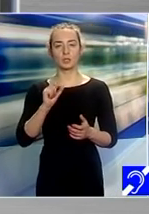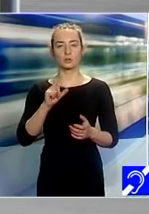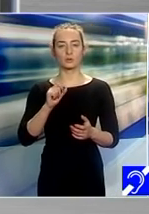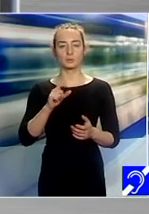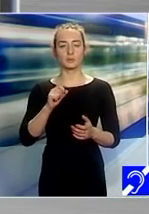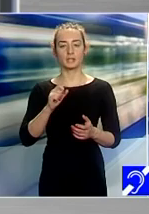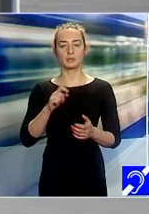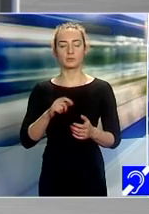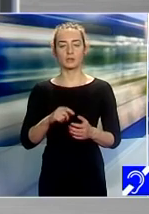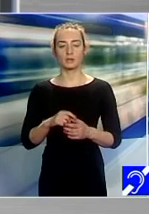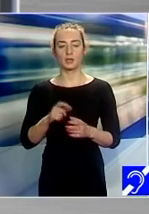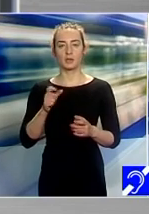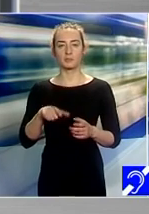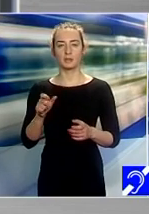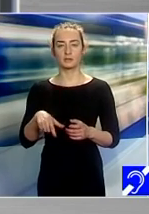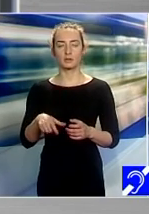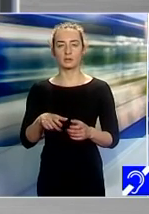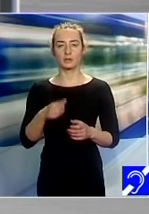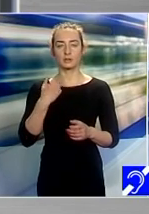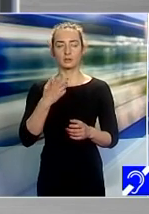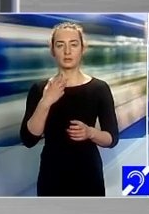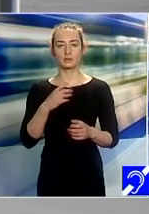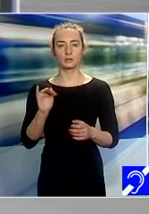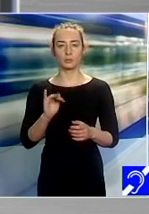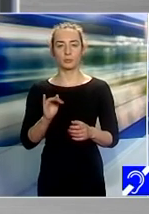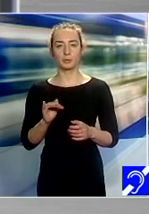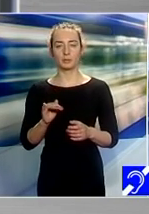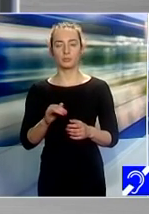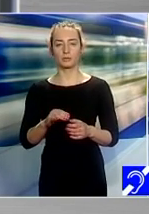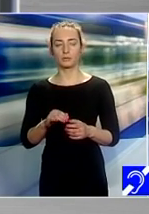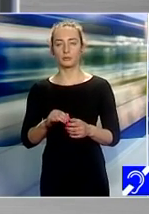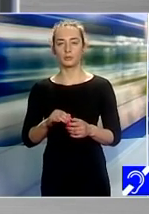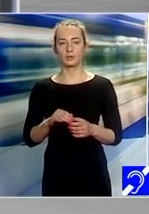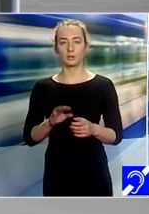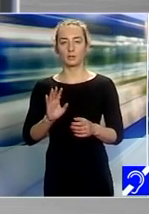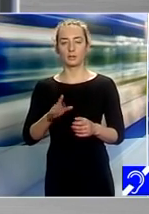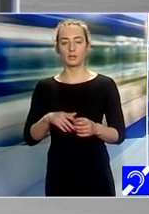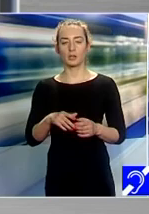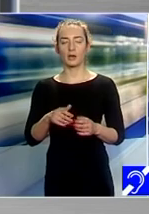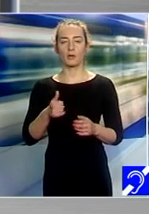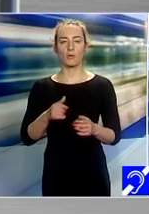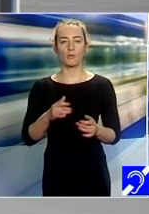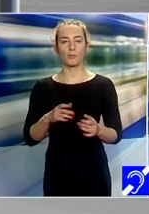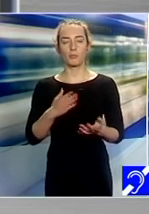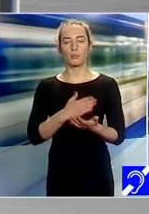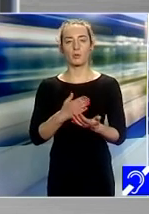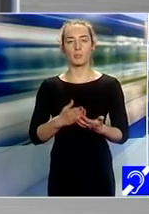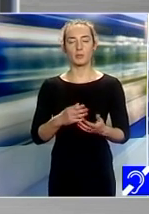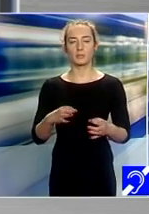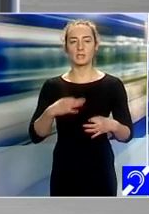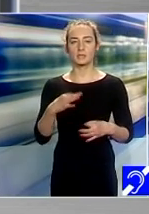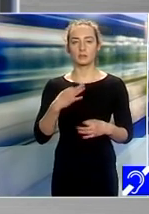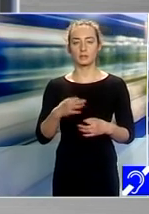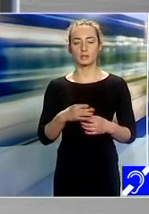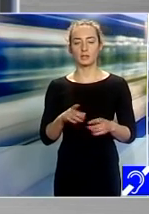212 persoane. Asta în cazul în care copilul are o anumită afecțiune care se încadrează în grad